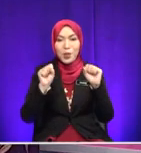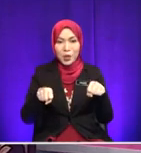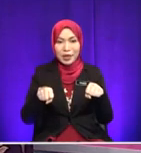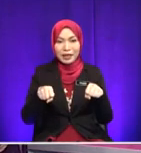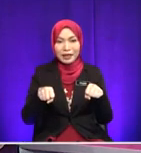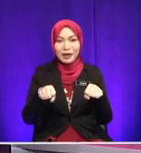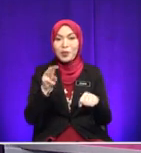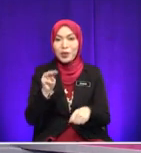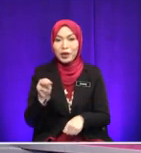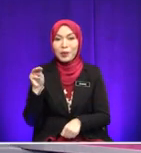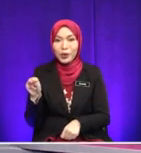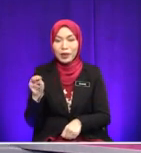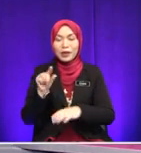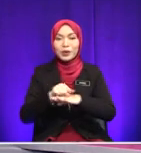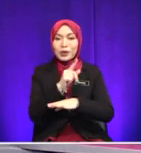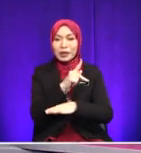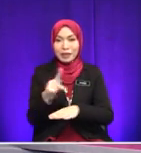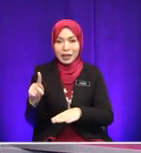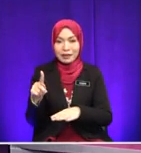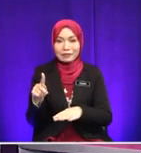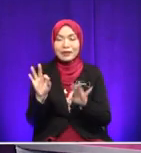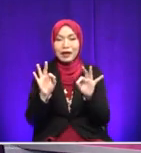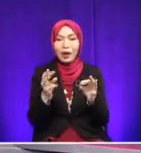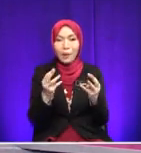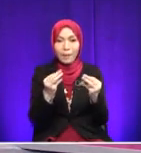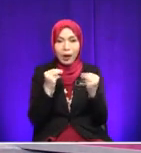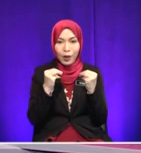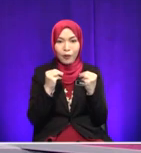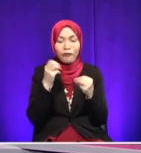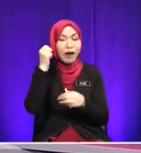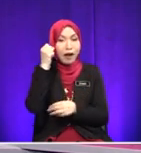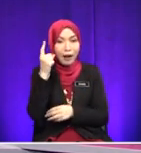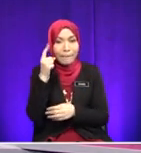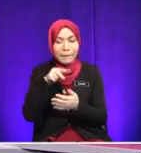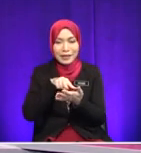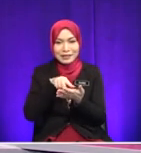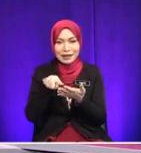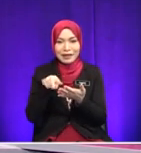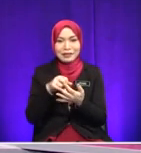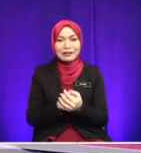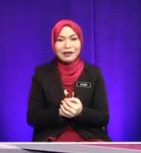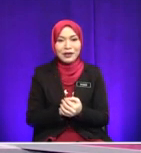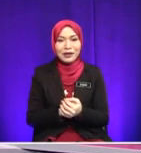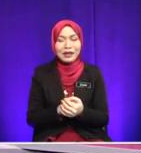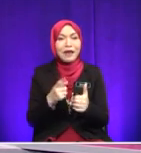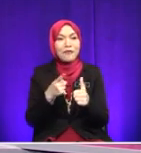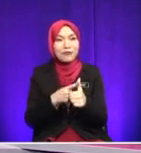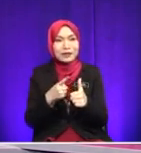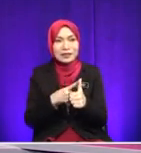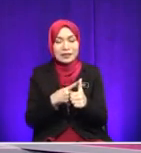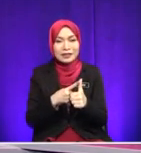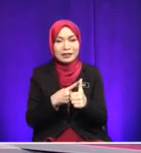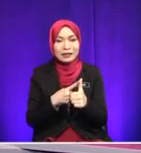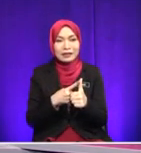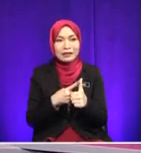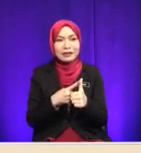KWLH ini iaitu apabila kamu nak baca itu, kamu kena tengok apa yang sudah diketahui. Apa dah